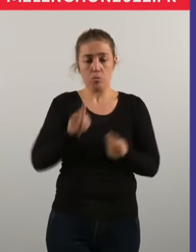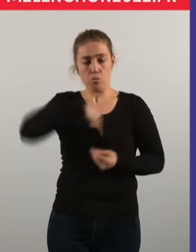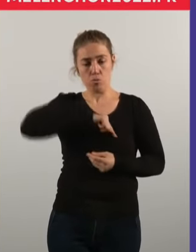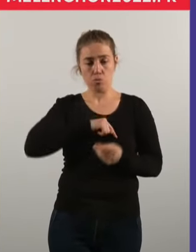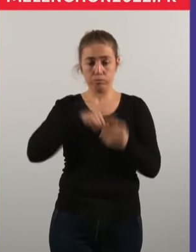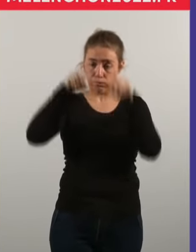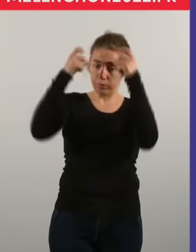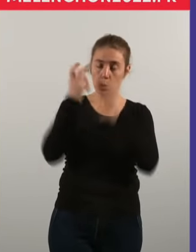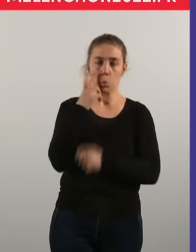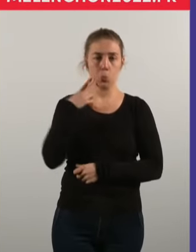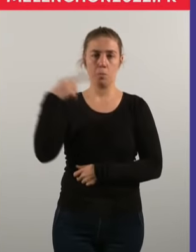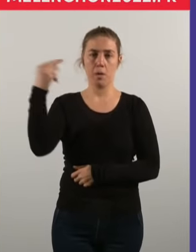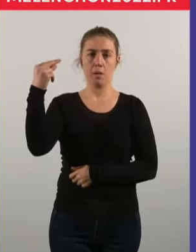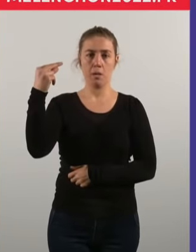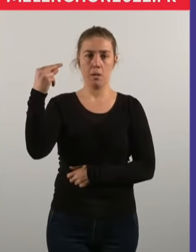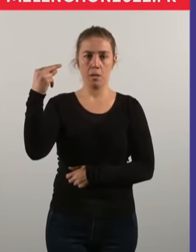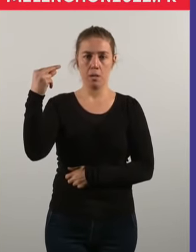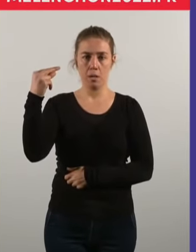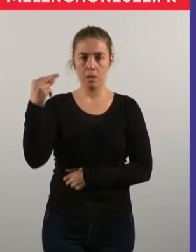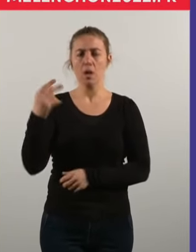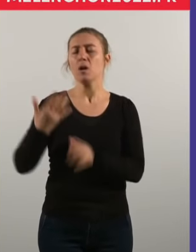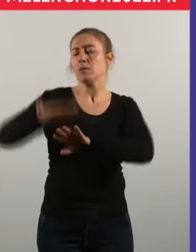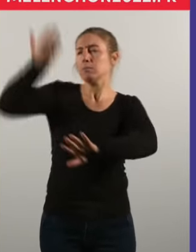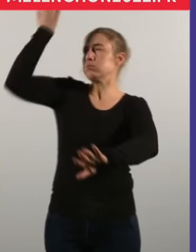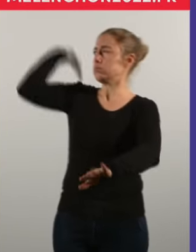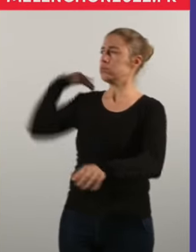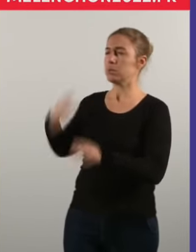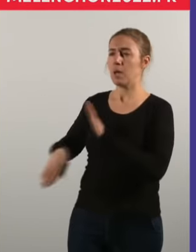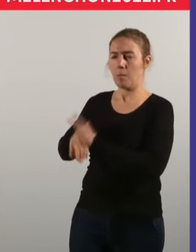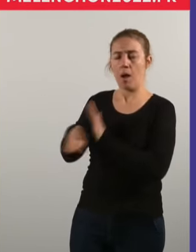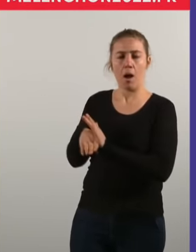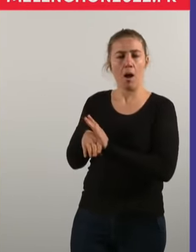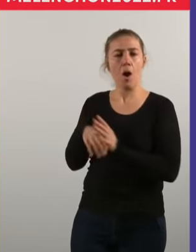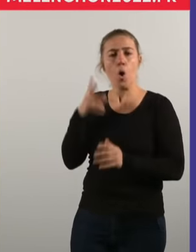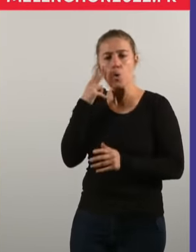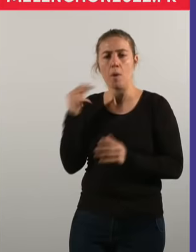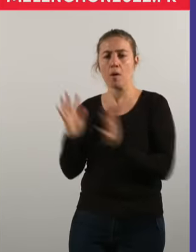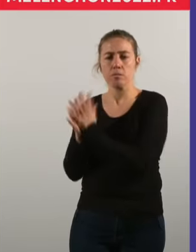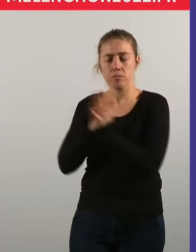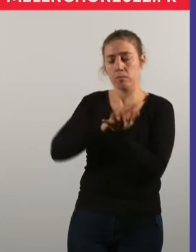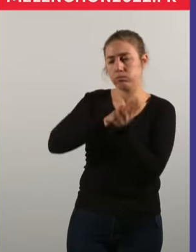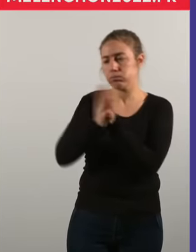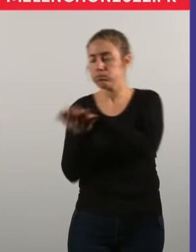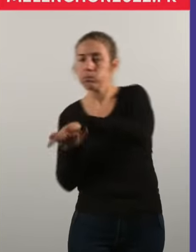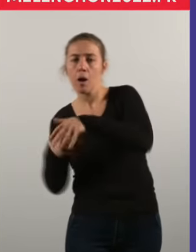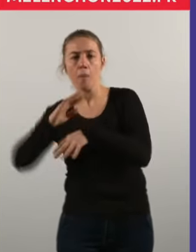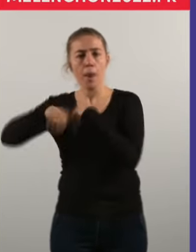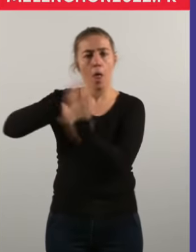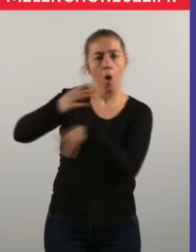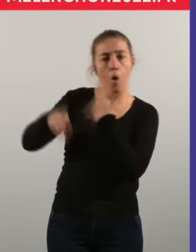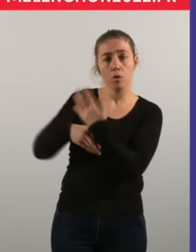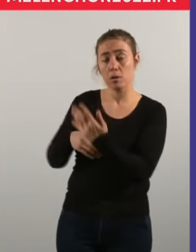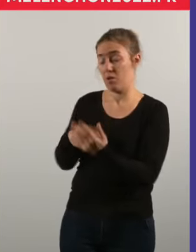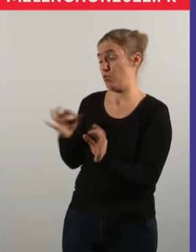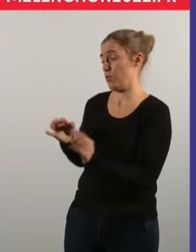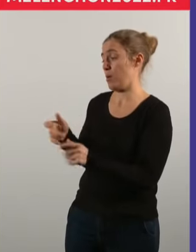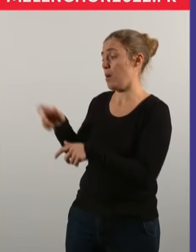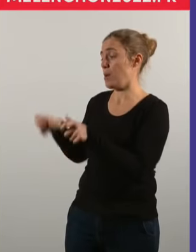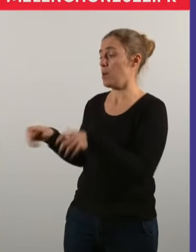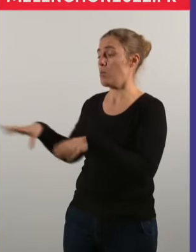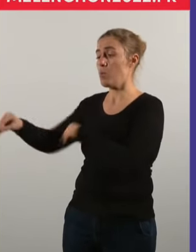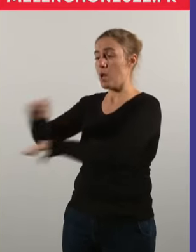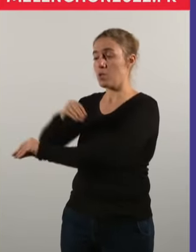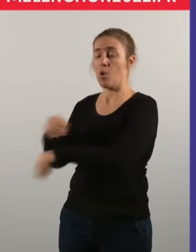que comme depuis le départ, la créolisation a d'abord permis à ces millions de pauvres gens que l'on avait arrachés à leur